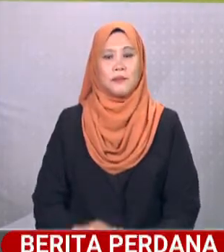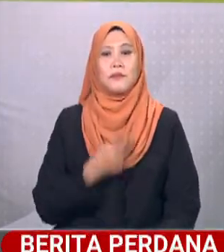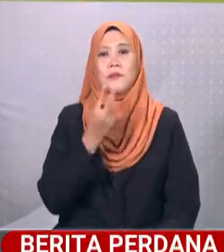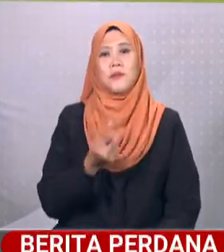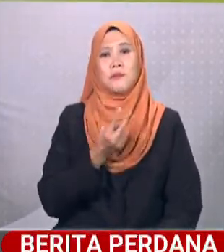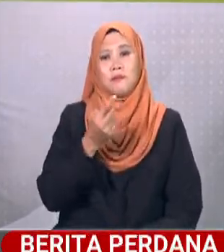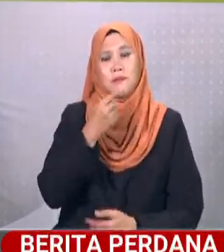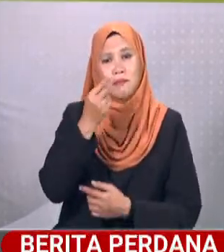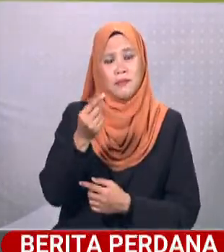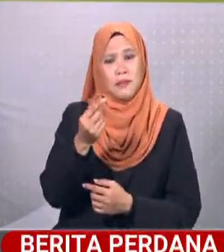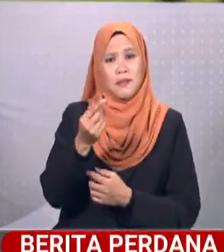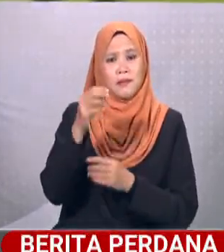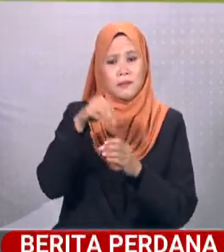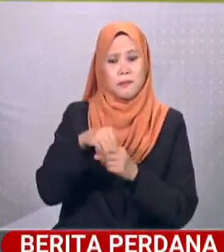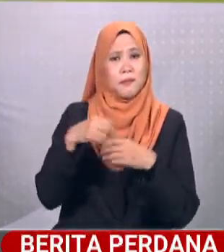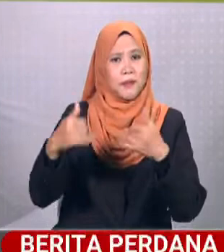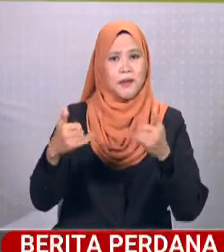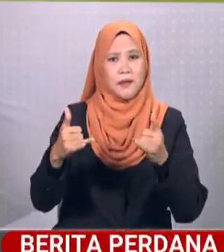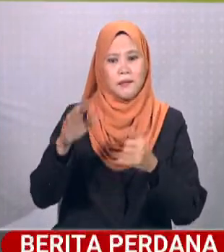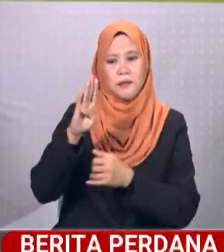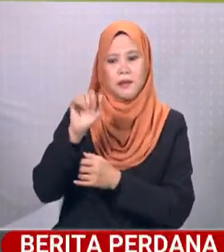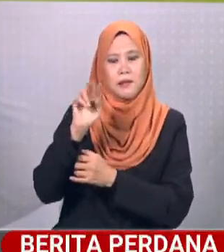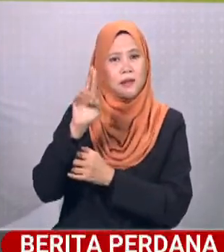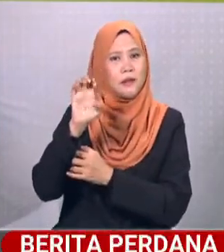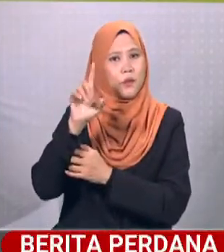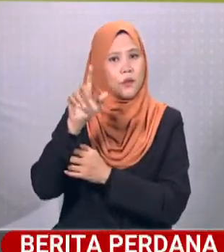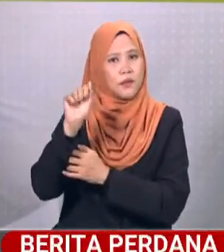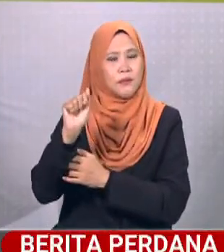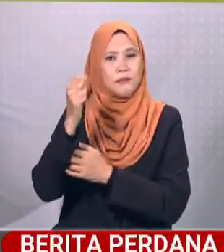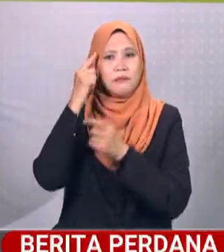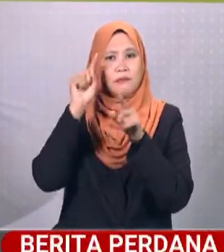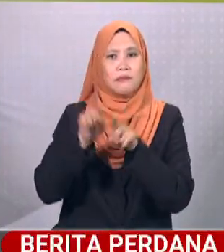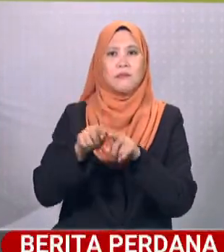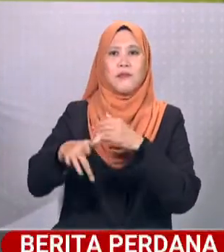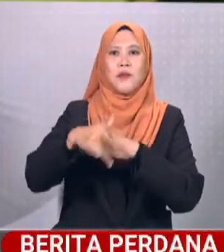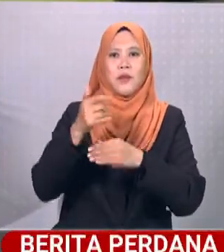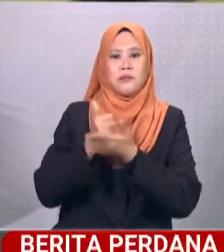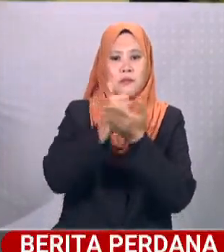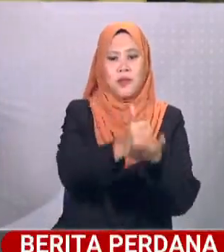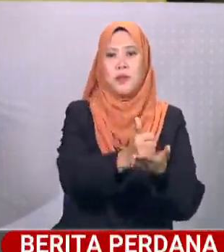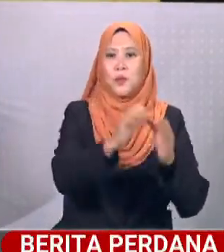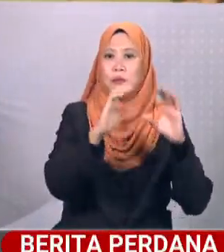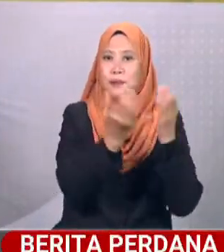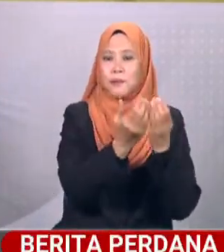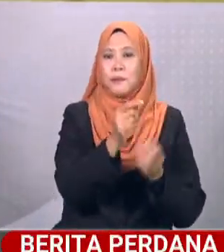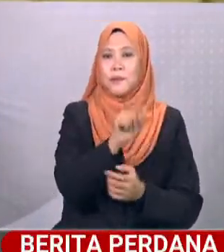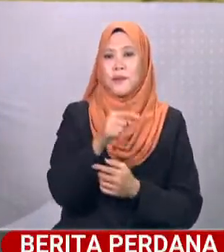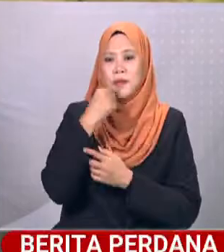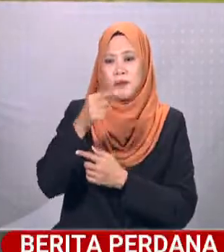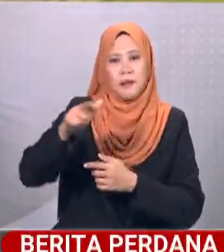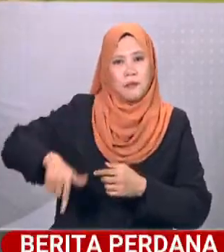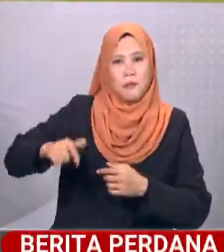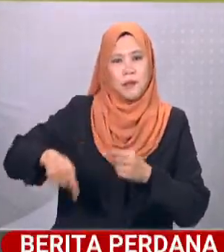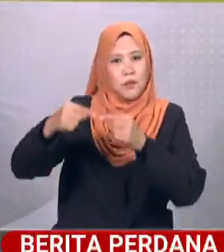Suarez menjelaskan pemain Barcelona merupakan antara yang awal memberi persetujuan untuk membantu klub. Beliau berkata kelewatan